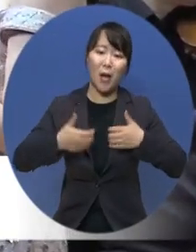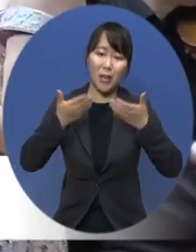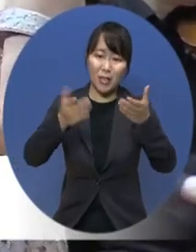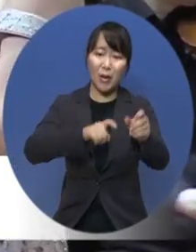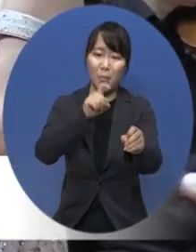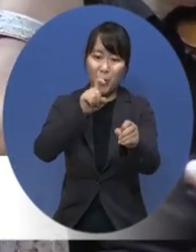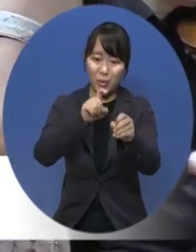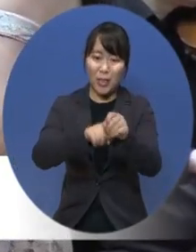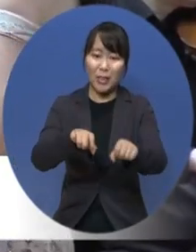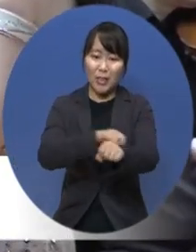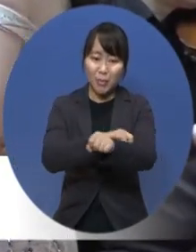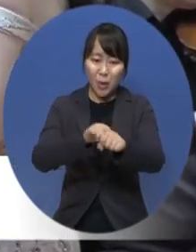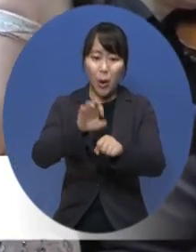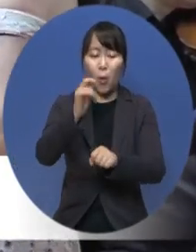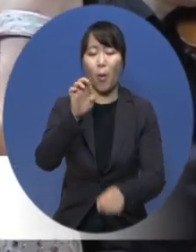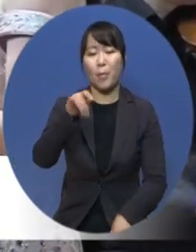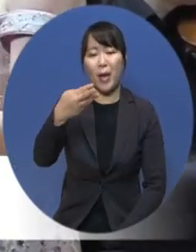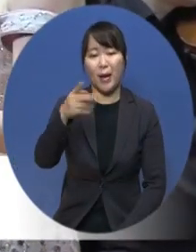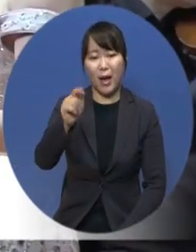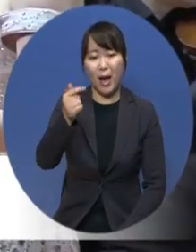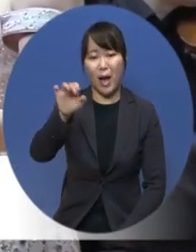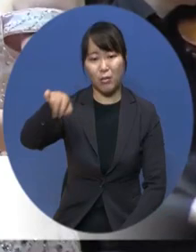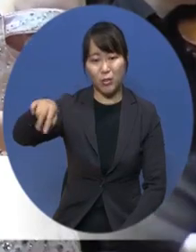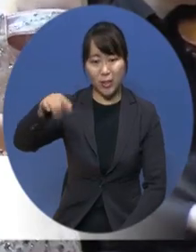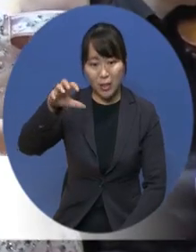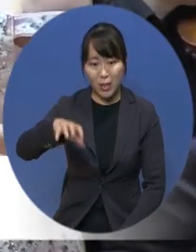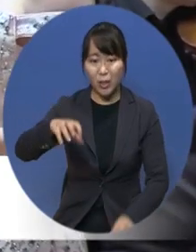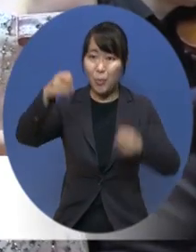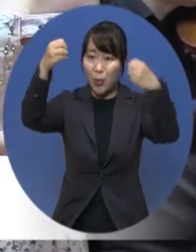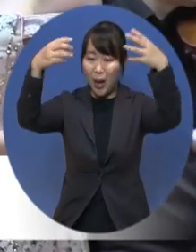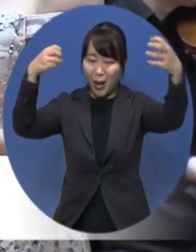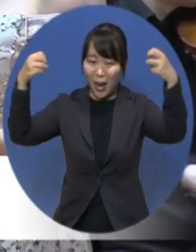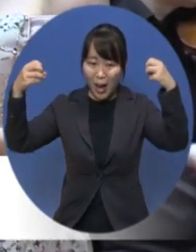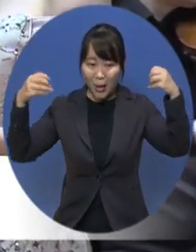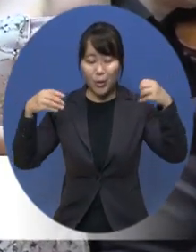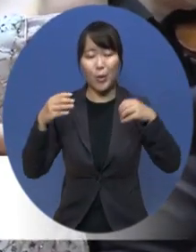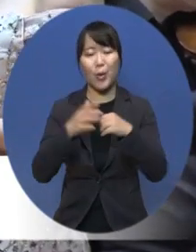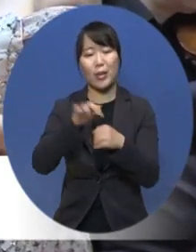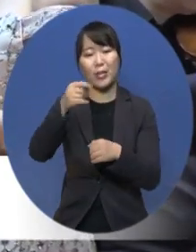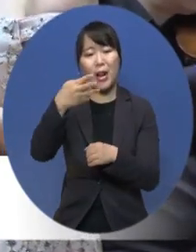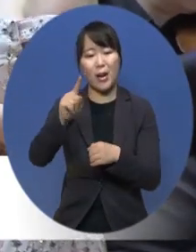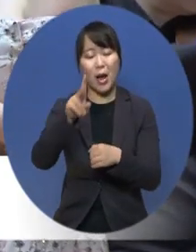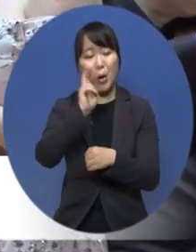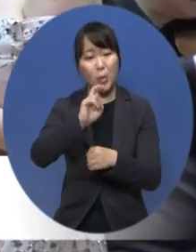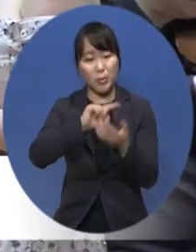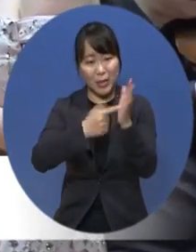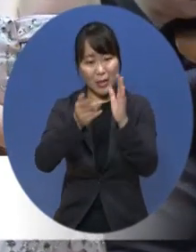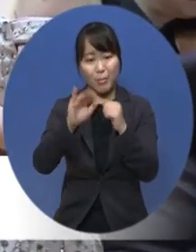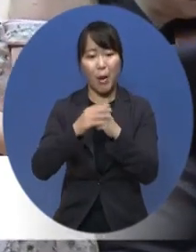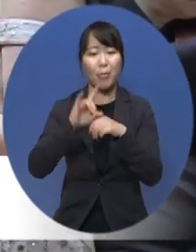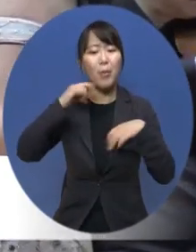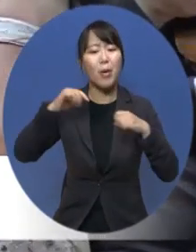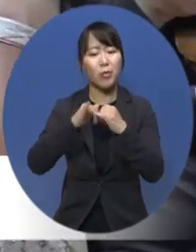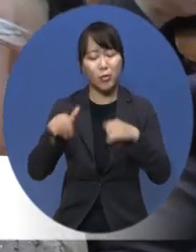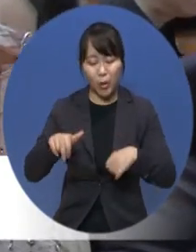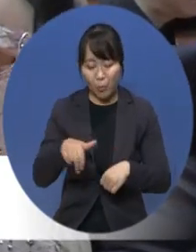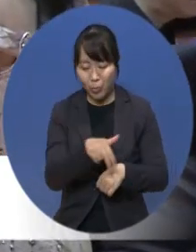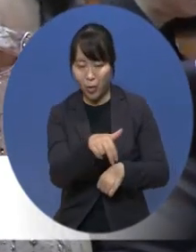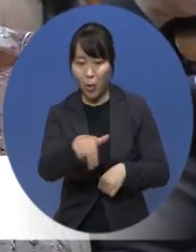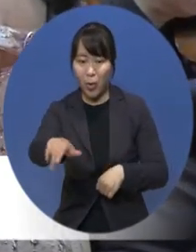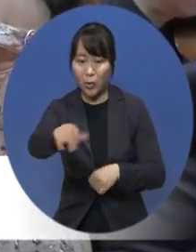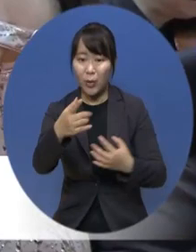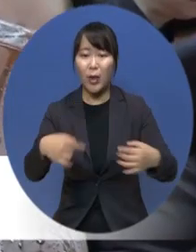해서 특별히 오페라하우스에서 무대 세트와 조명과 그다음에 이제 갈라 콘서트지만 배우들의 이제 동선까지